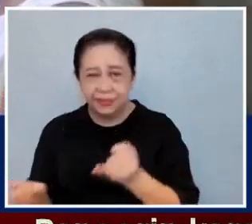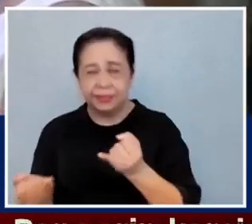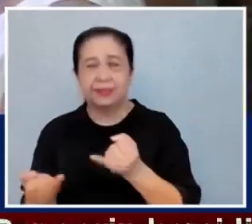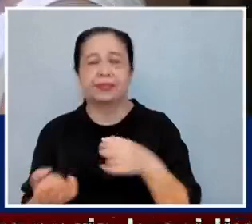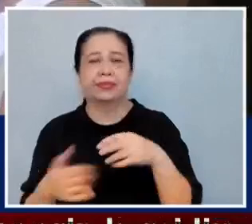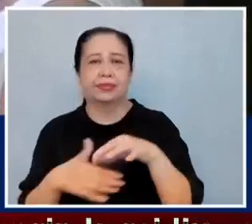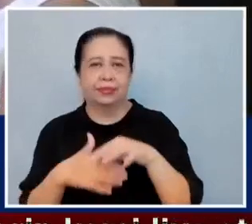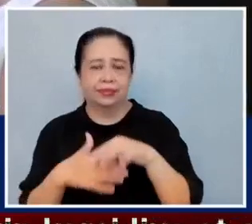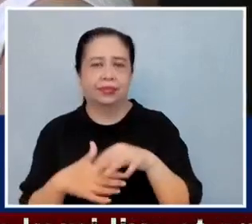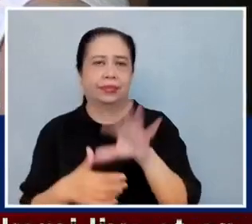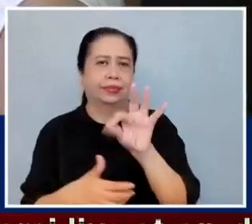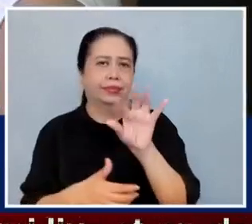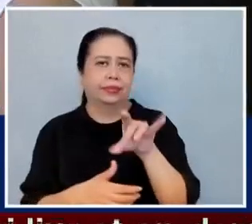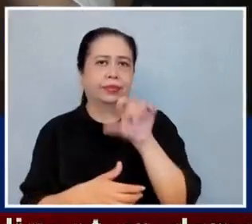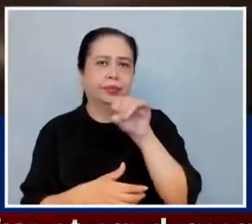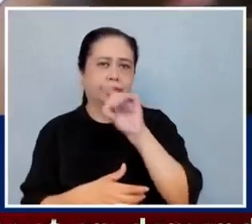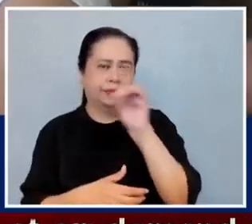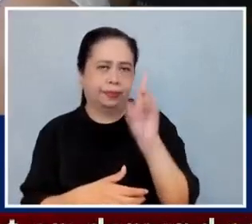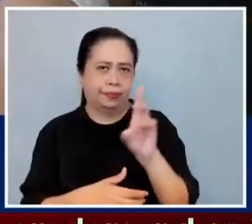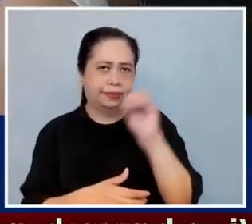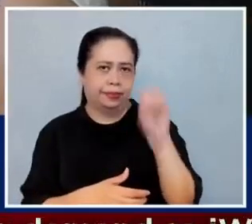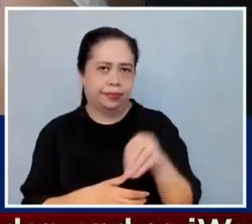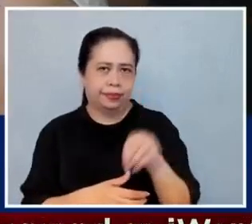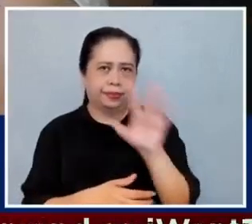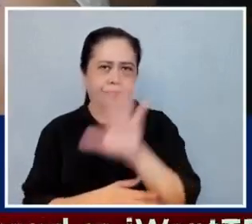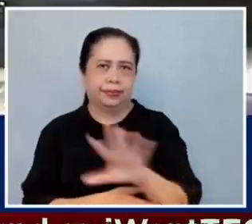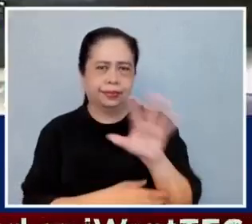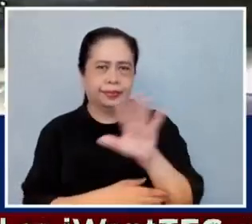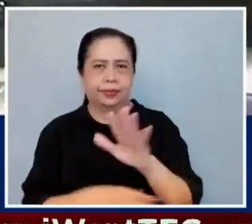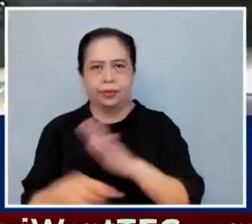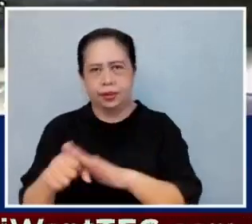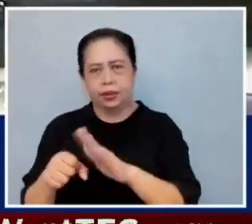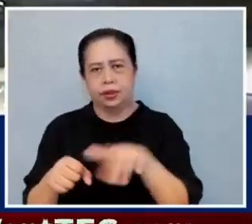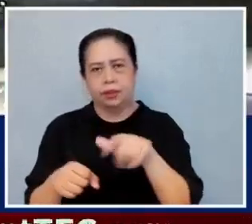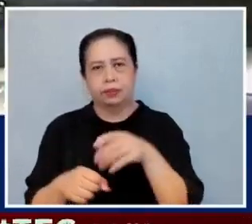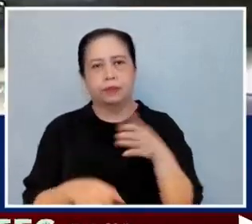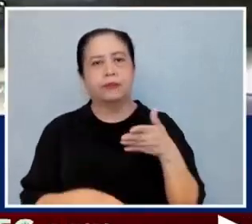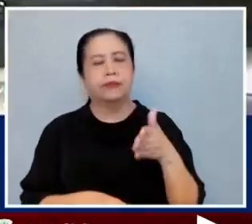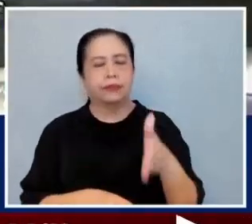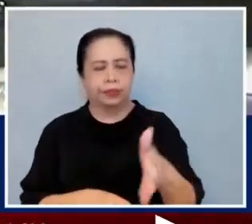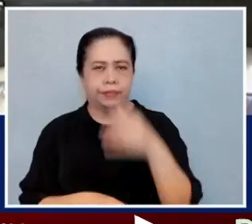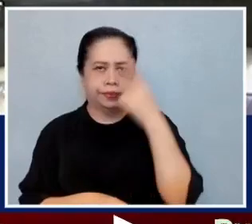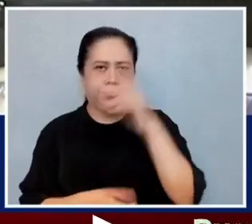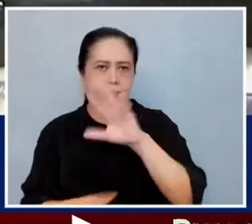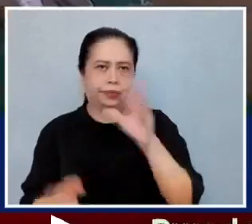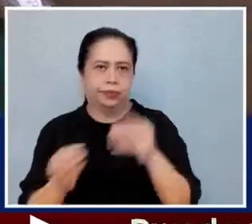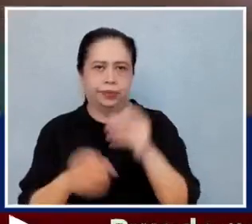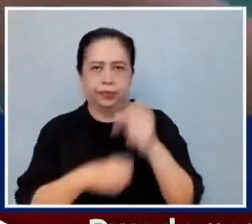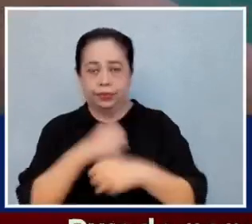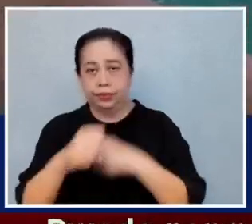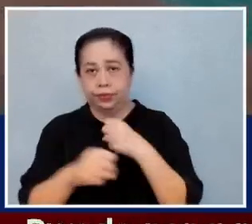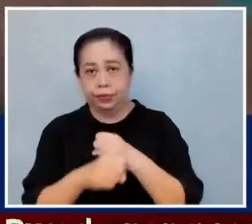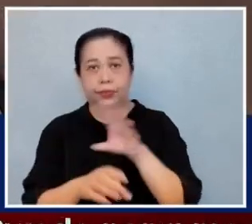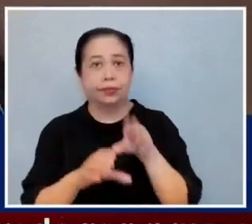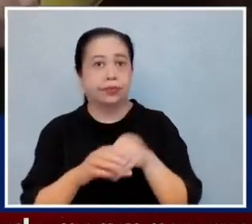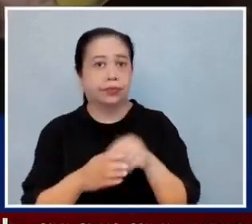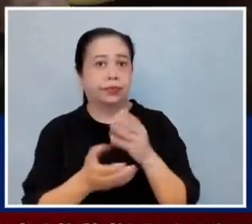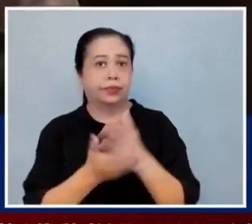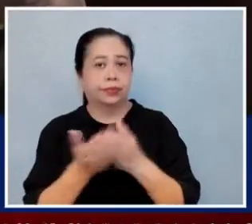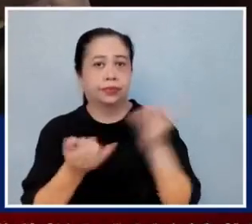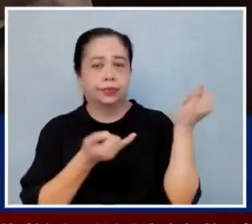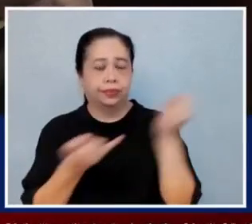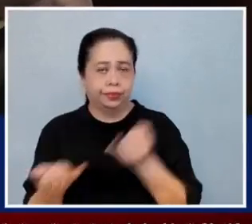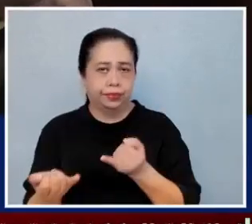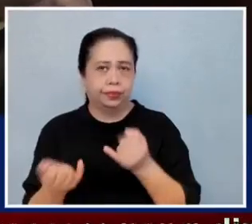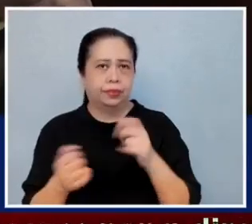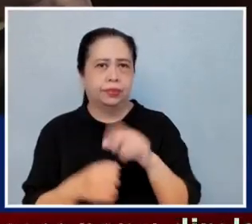Nasa 98.7% naman ang tinatayang kasapatan ng supply ng isda sa bansa para sa buong taon, kabilang ang ilang inangkat.